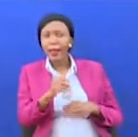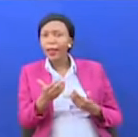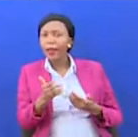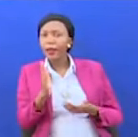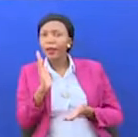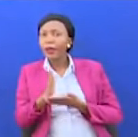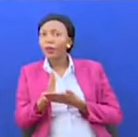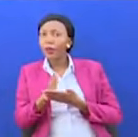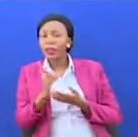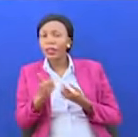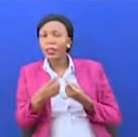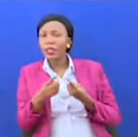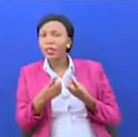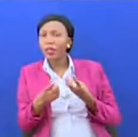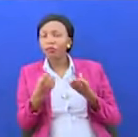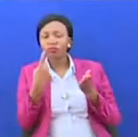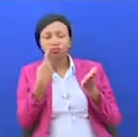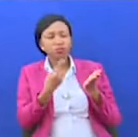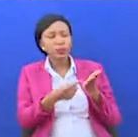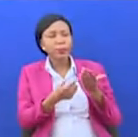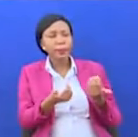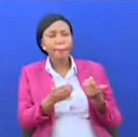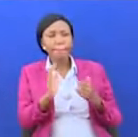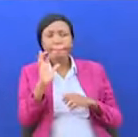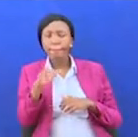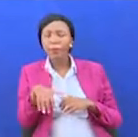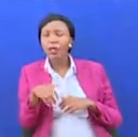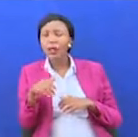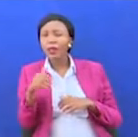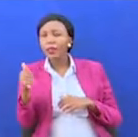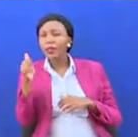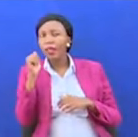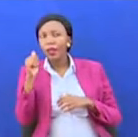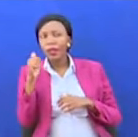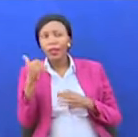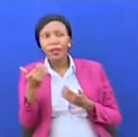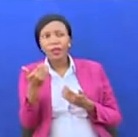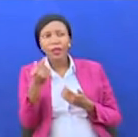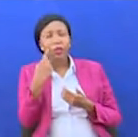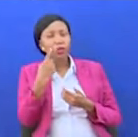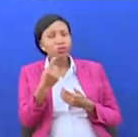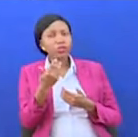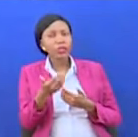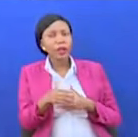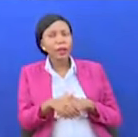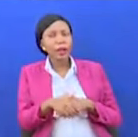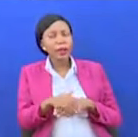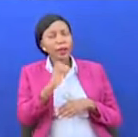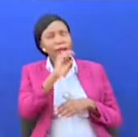kwamba takwimu zinaonyesha, takwimu za mwaka jana zilikuwa zinaonyesha